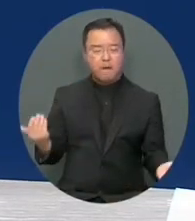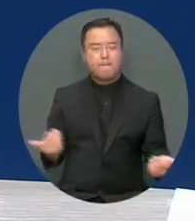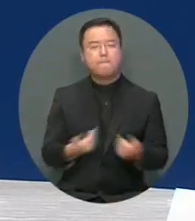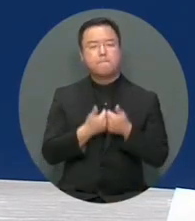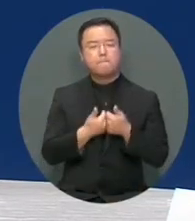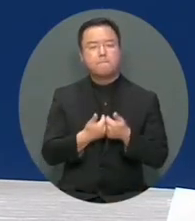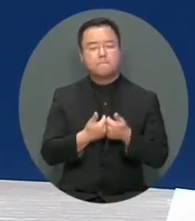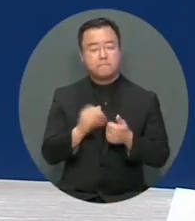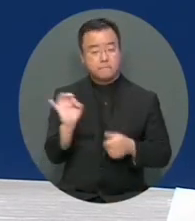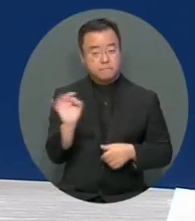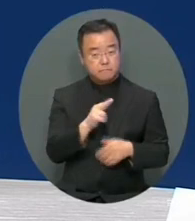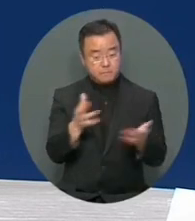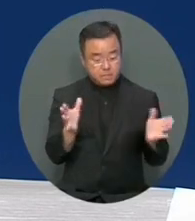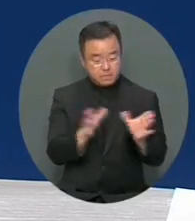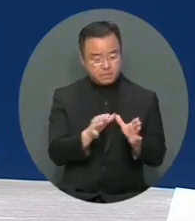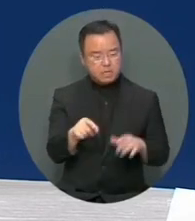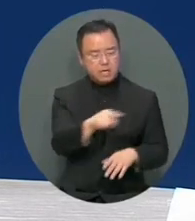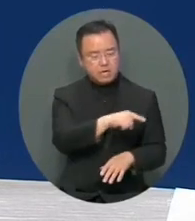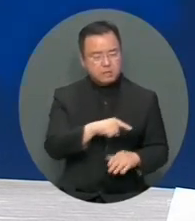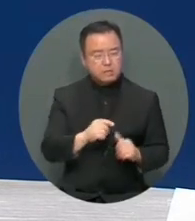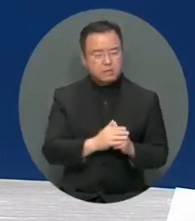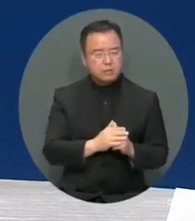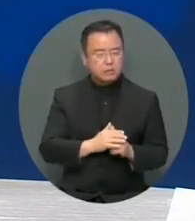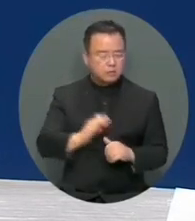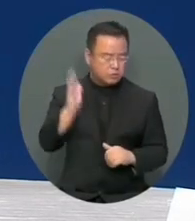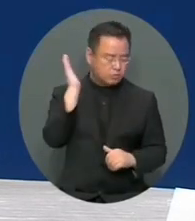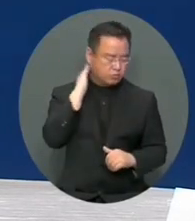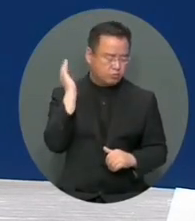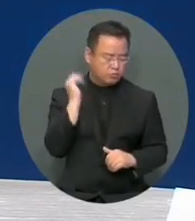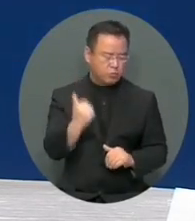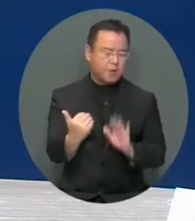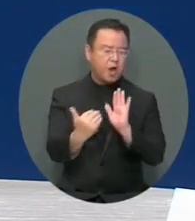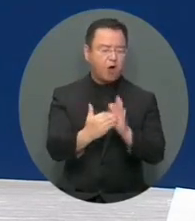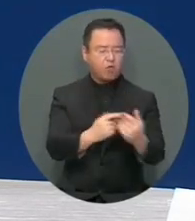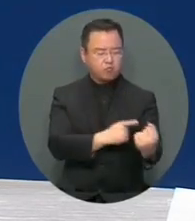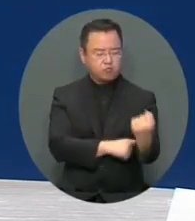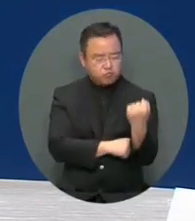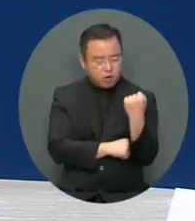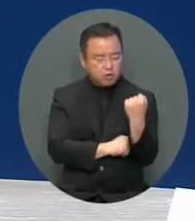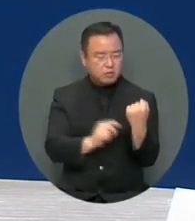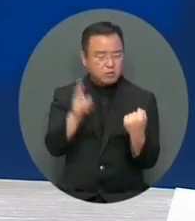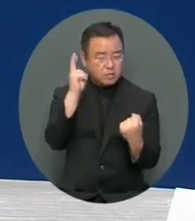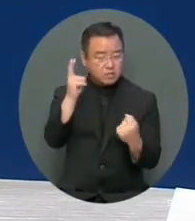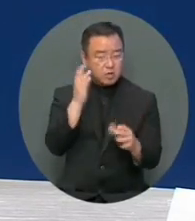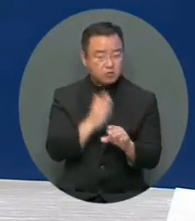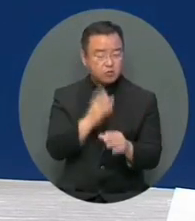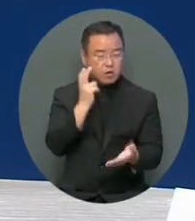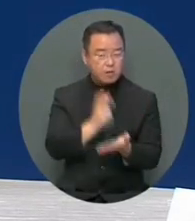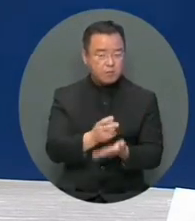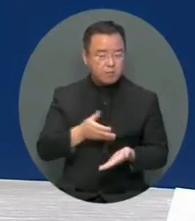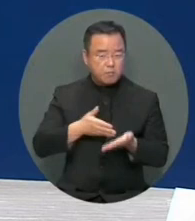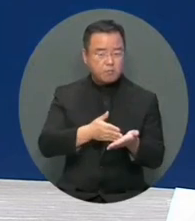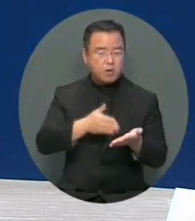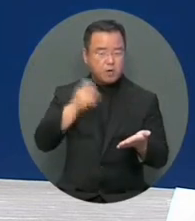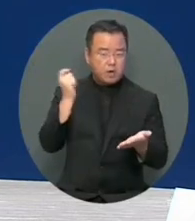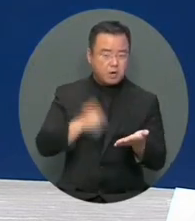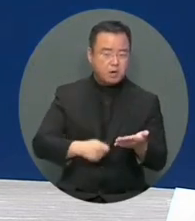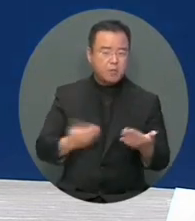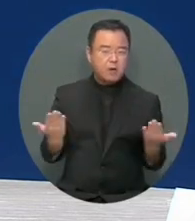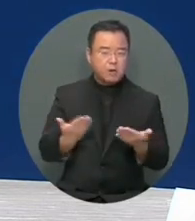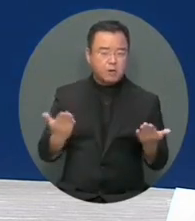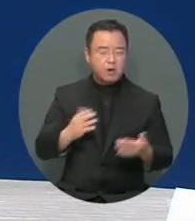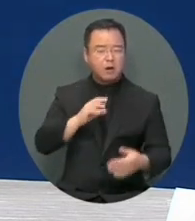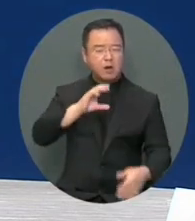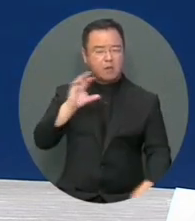야당이 대통령의 거부권이 예고된 상황에서 법안 통과를 반복적으로